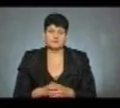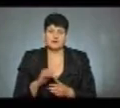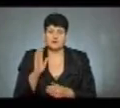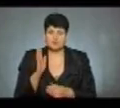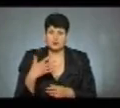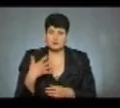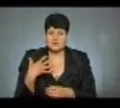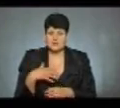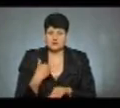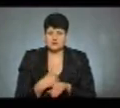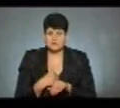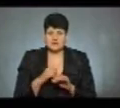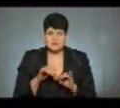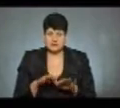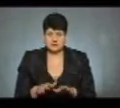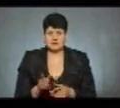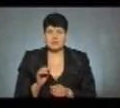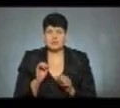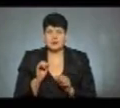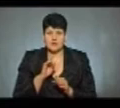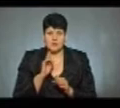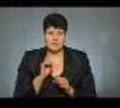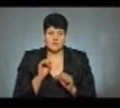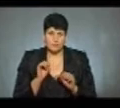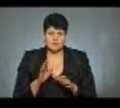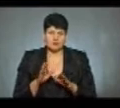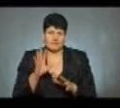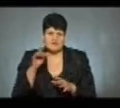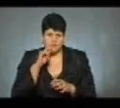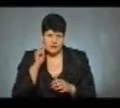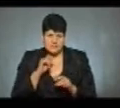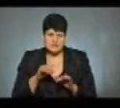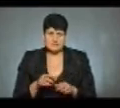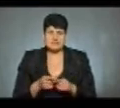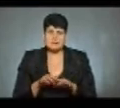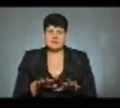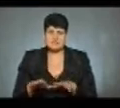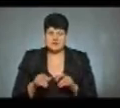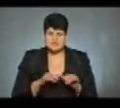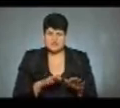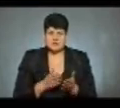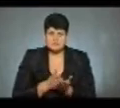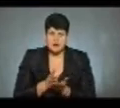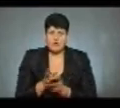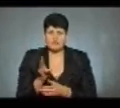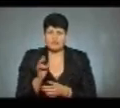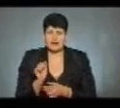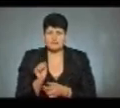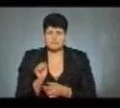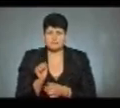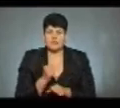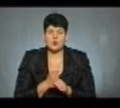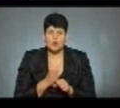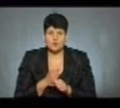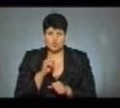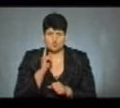50 основних великих заходів, де молодь може відбуватися, великі всеукраїнські заходи, це місцеві заходи, які спрямовані власне на роботу